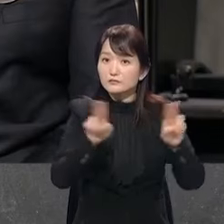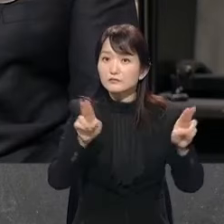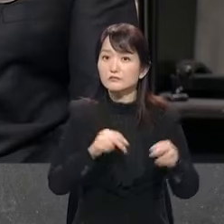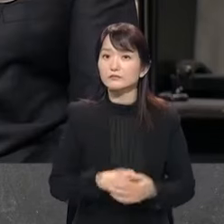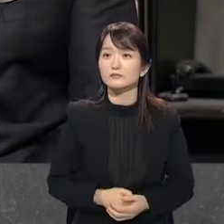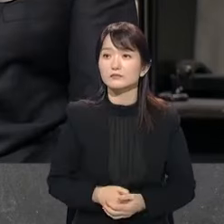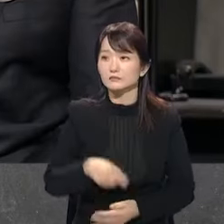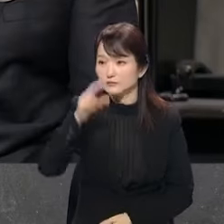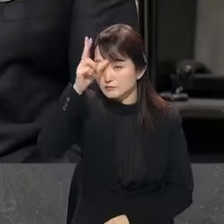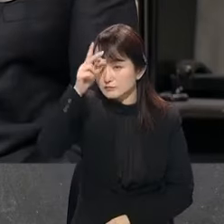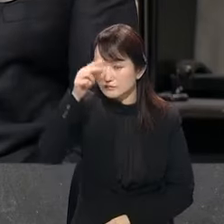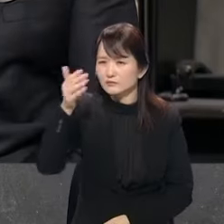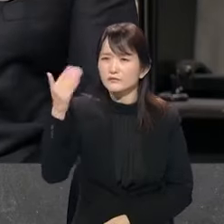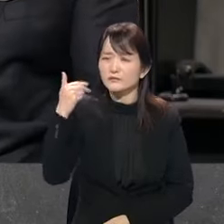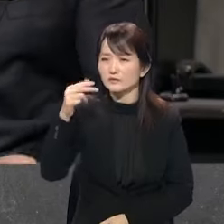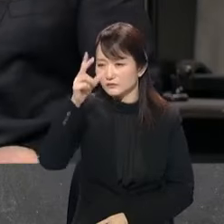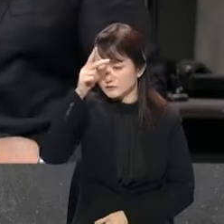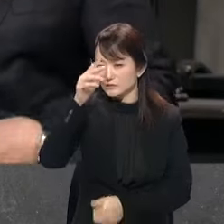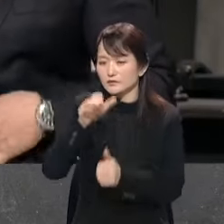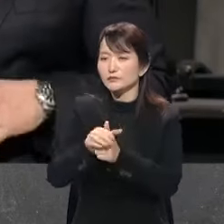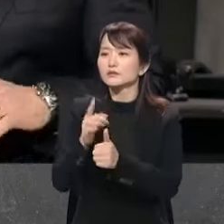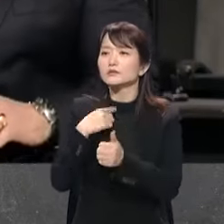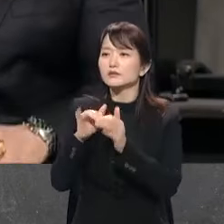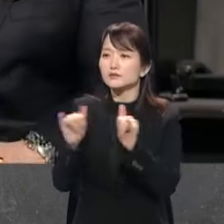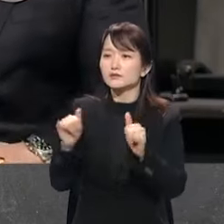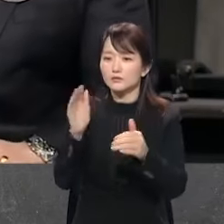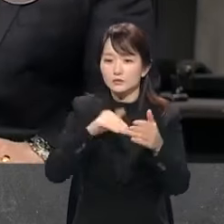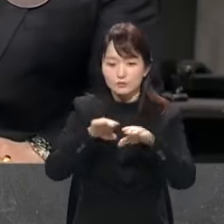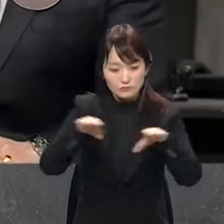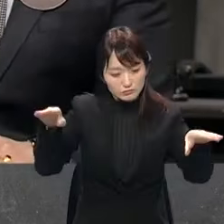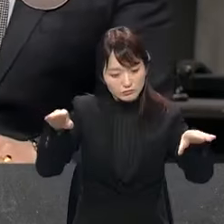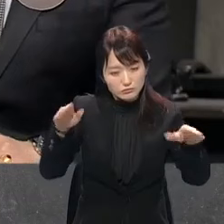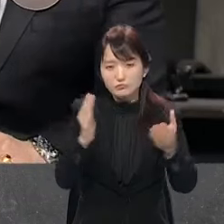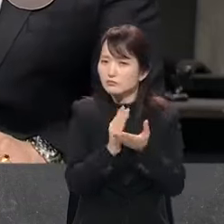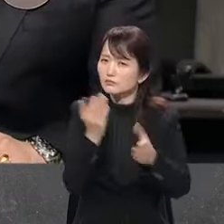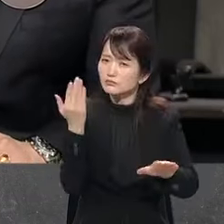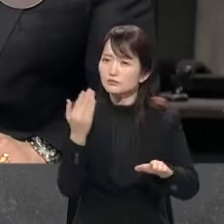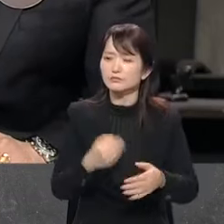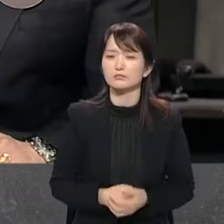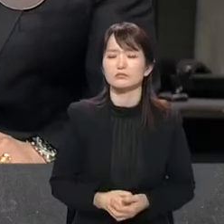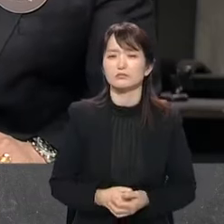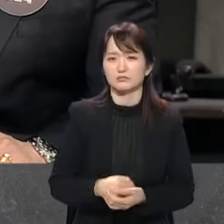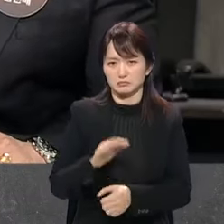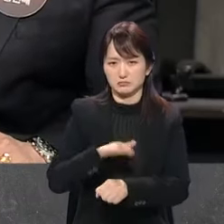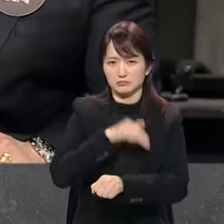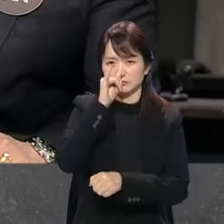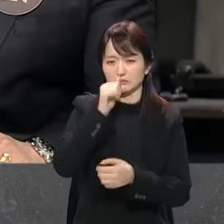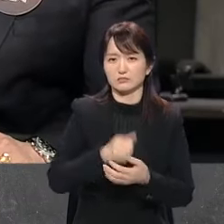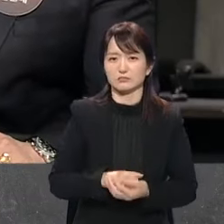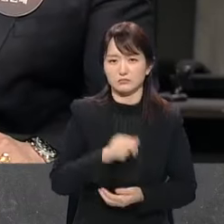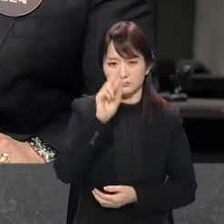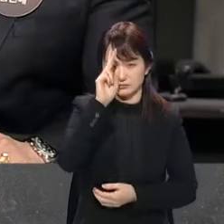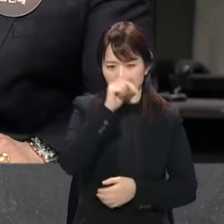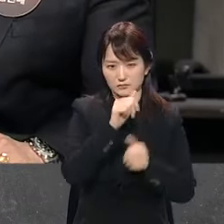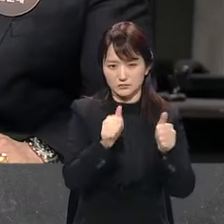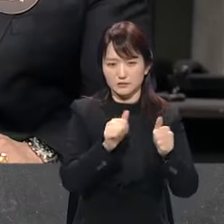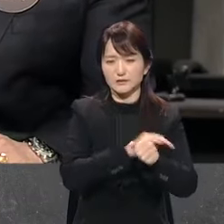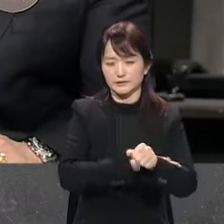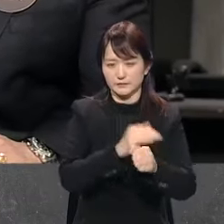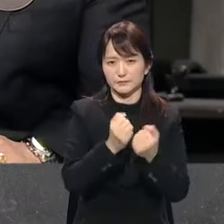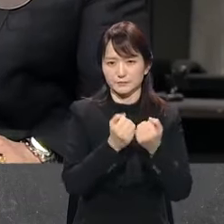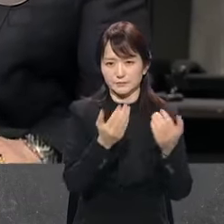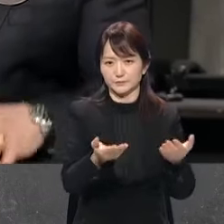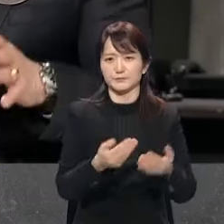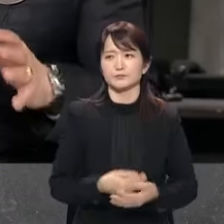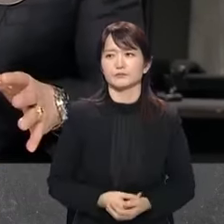솔직히이 경찰 전직 경찰 입장에서 좀 이거 형평성의 문제가 좀 있다고 생각하지 않습니까 형평성의 문제는 있는데요 지금 박비 사님이 정확히 설명 하셨어요 그런데